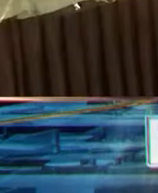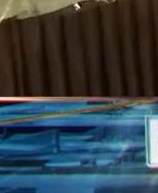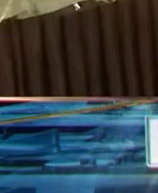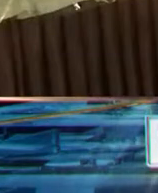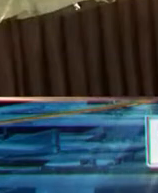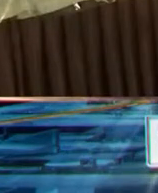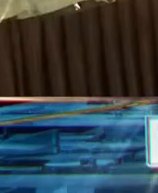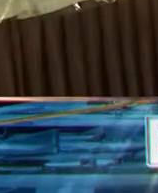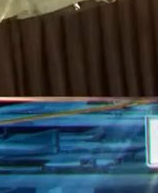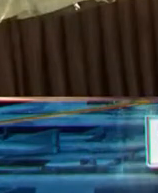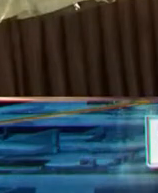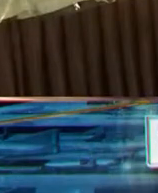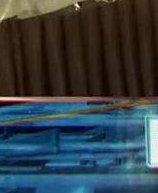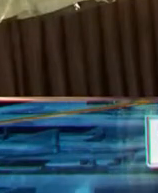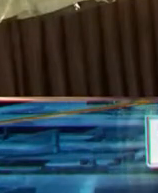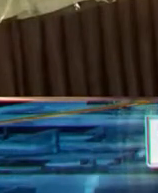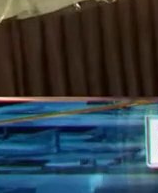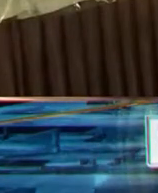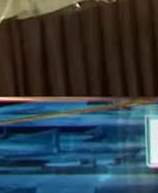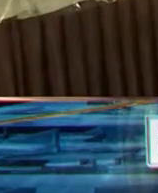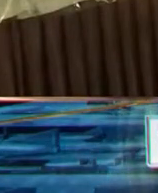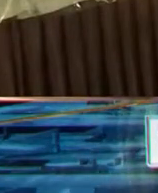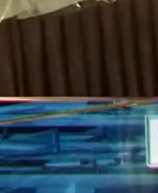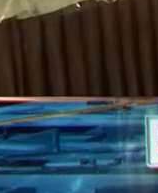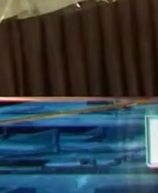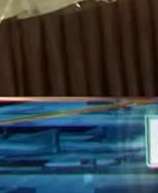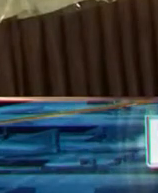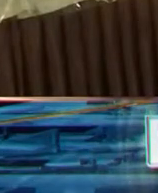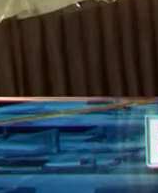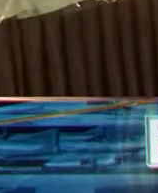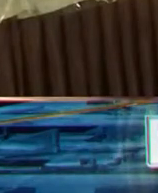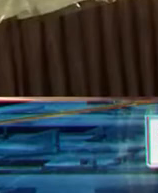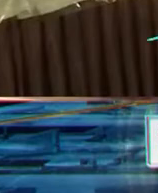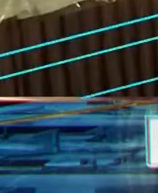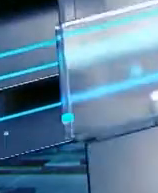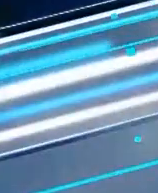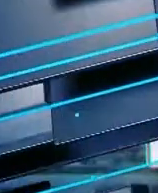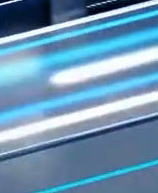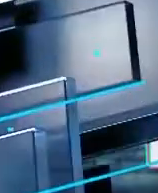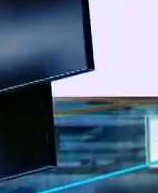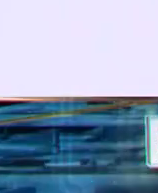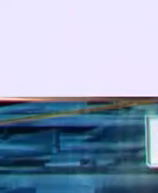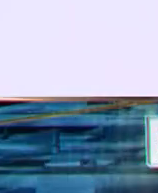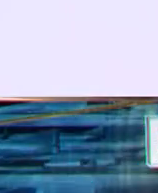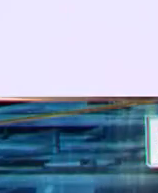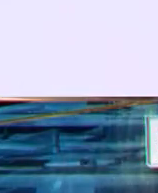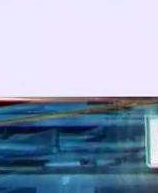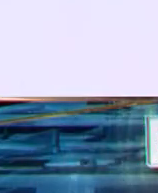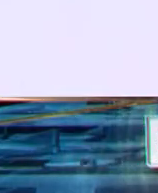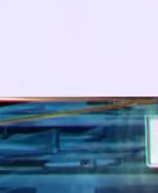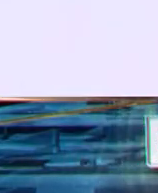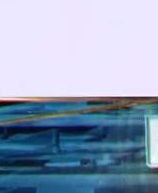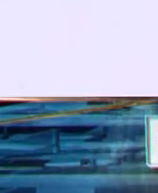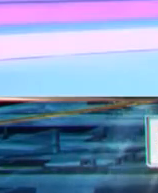осы жәрмеңке көрмеге ұйымдастыру қатыстым. Осы ұйымдастырғандарға көп рахмет. Шығыстың ұлы